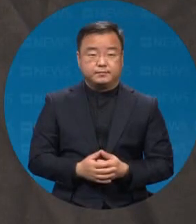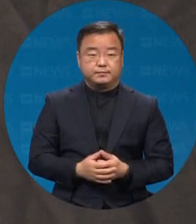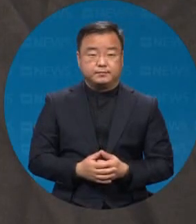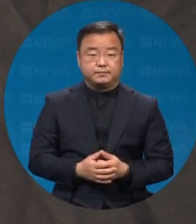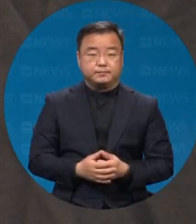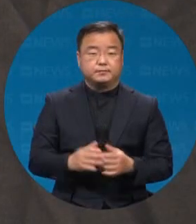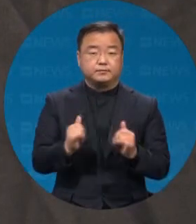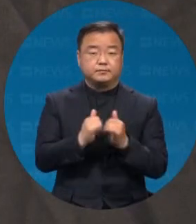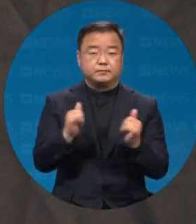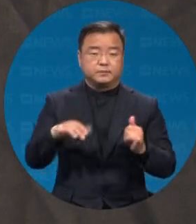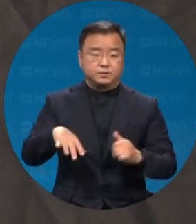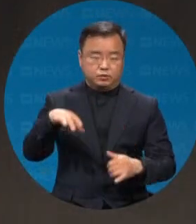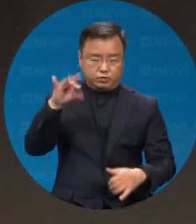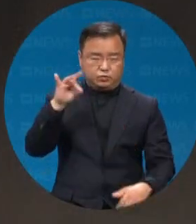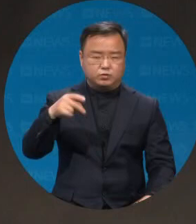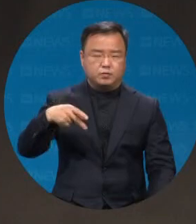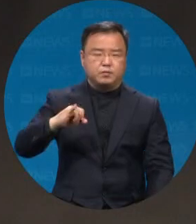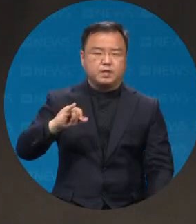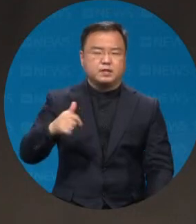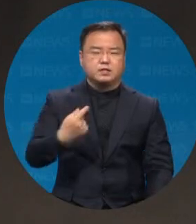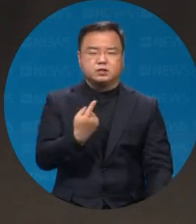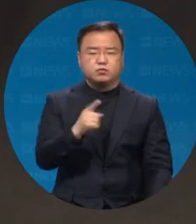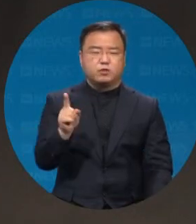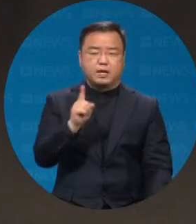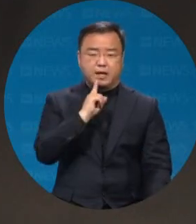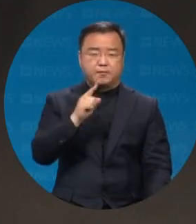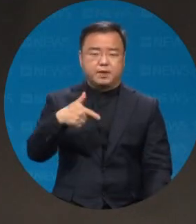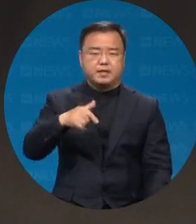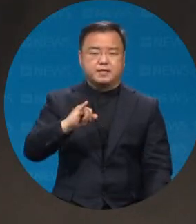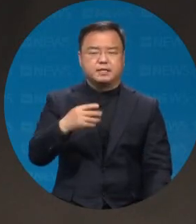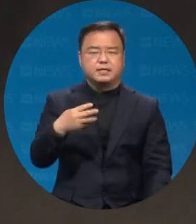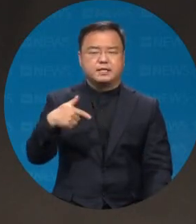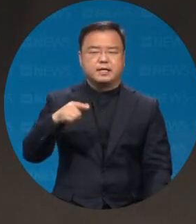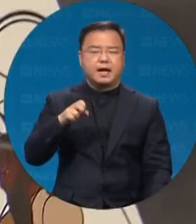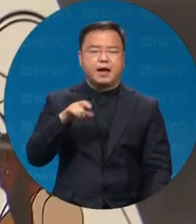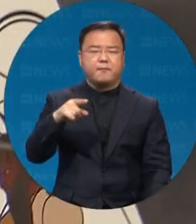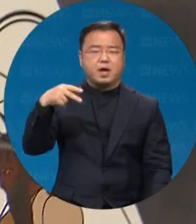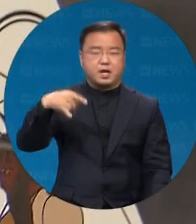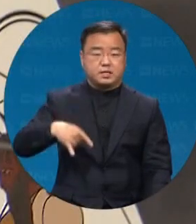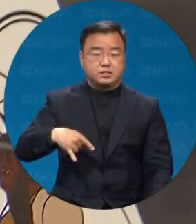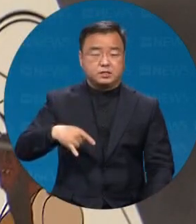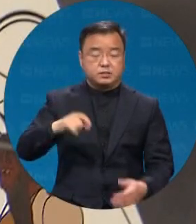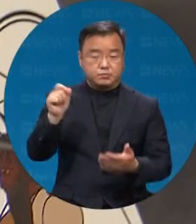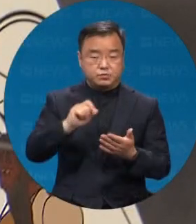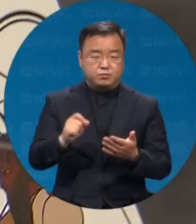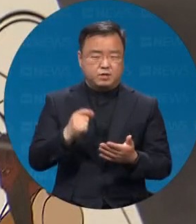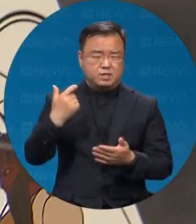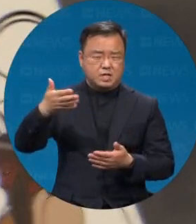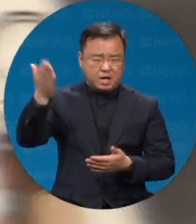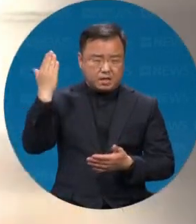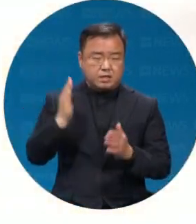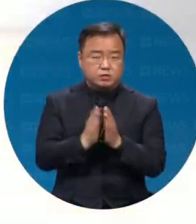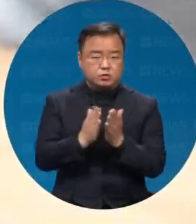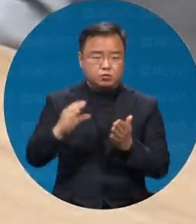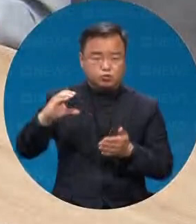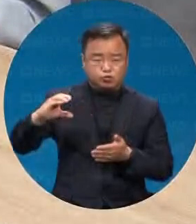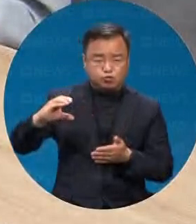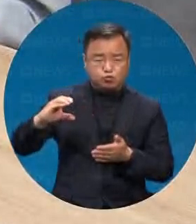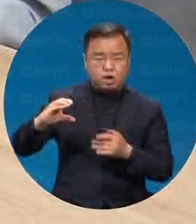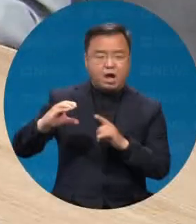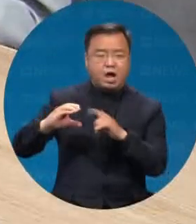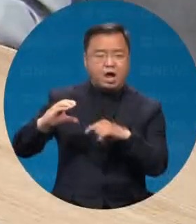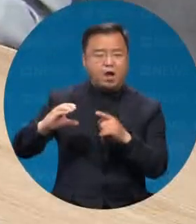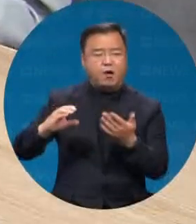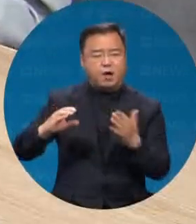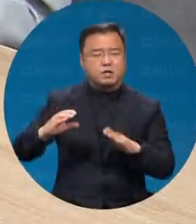인류 최초의 신화 로 알려진 길가메쉬 서사시 입니다 고전 을 번역한 데다 두께도 만만치 않지만 20대